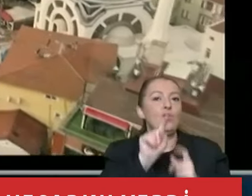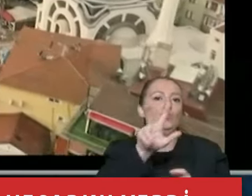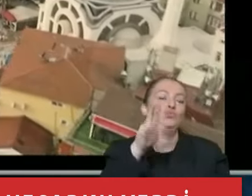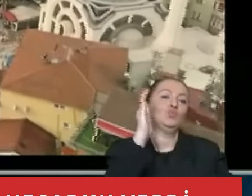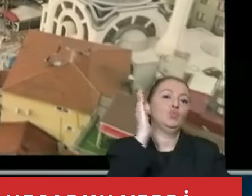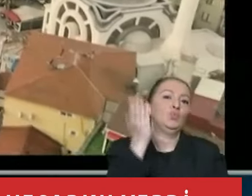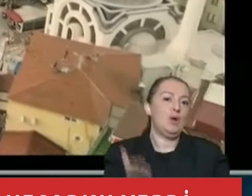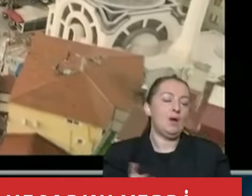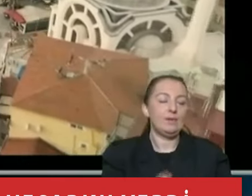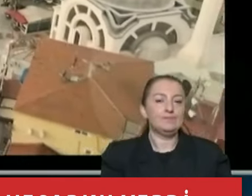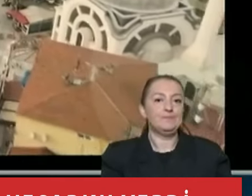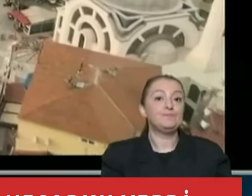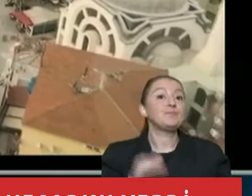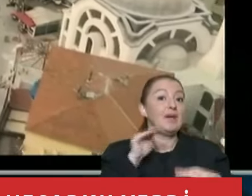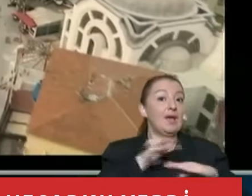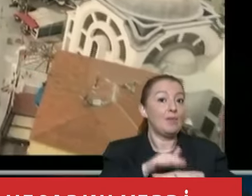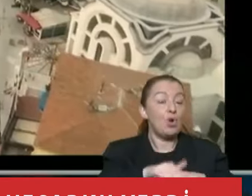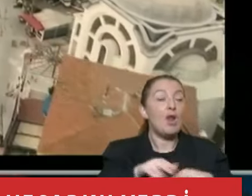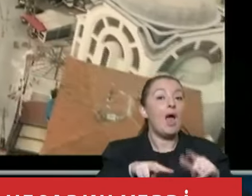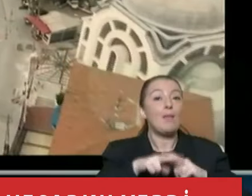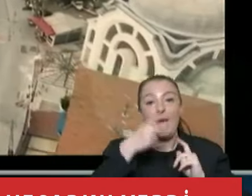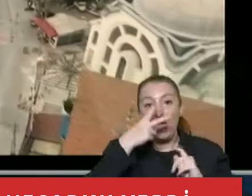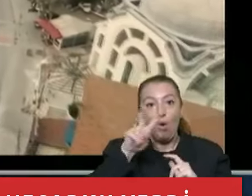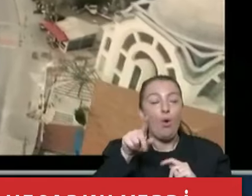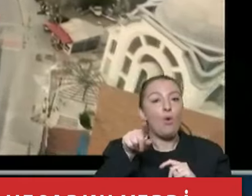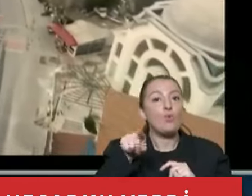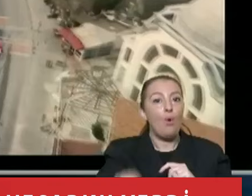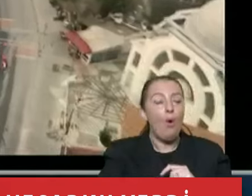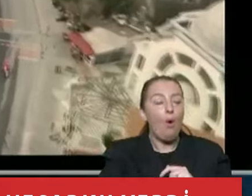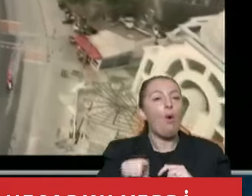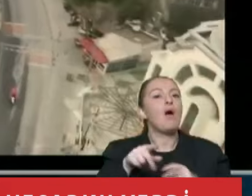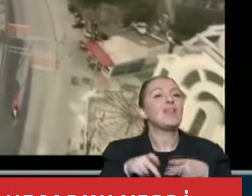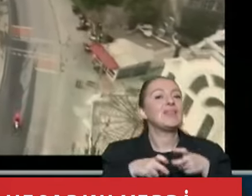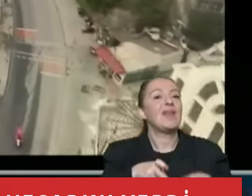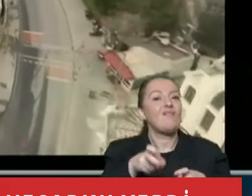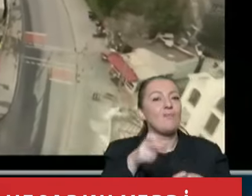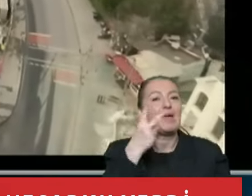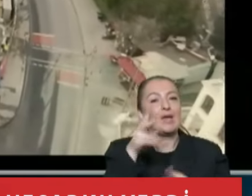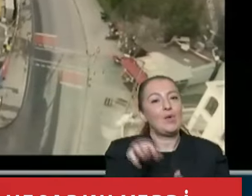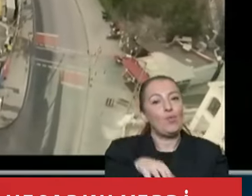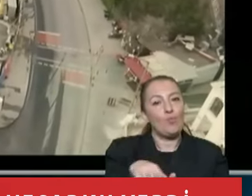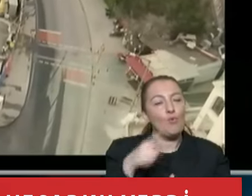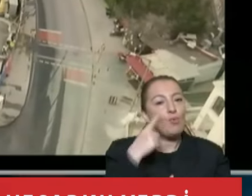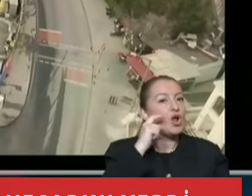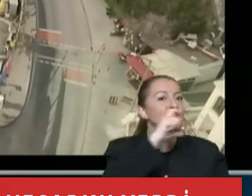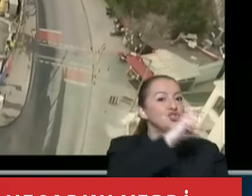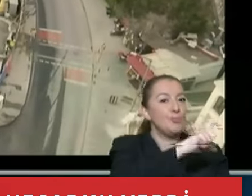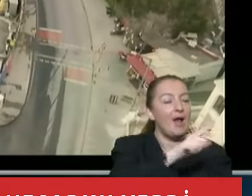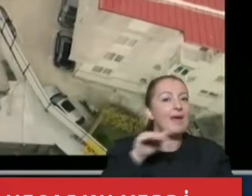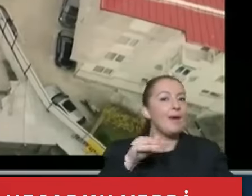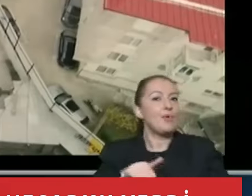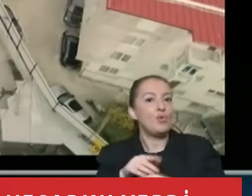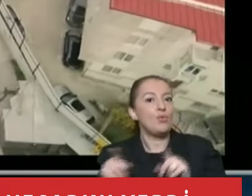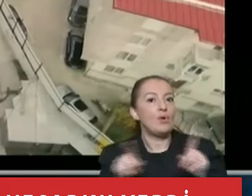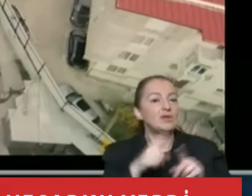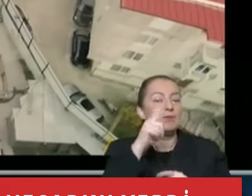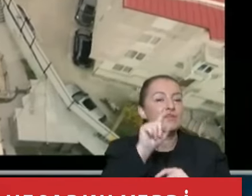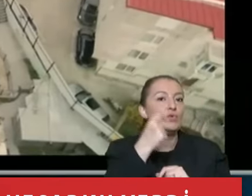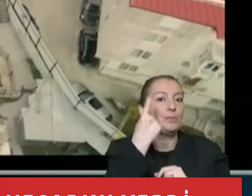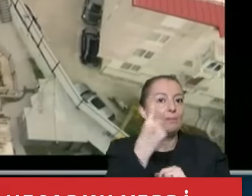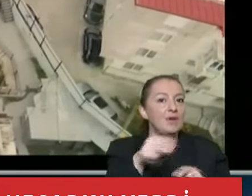istasyon Eminönü Alibeyköy tramvay hattının 2 etabı yani Cibali Eminönü kısmı 1.1